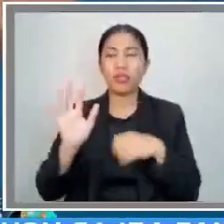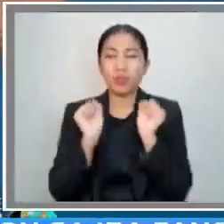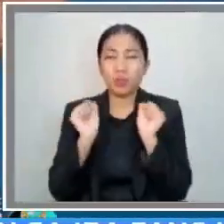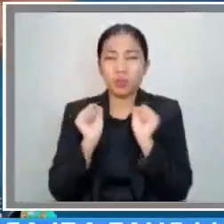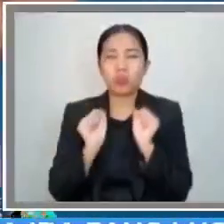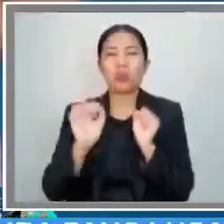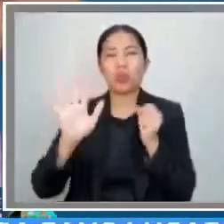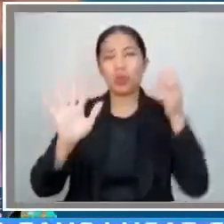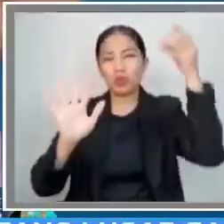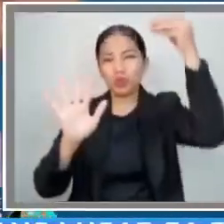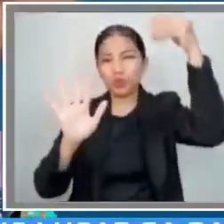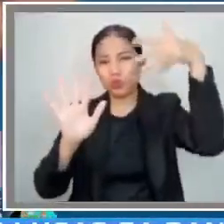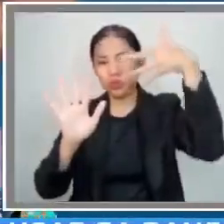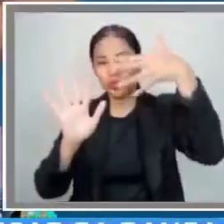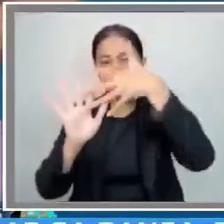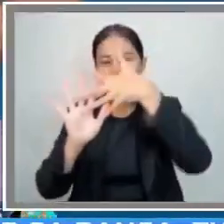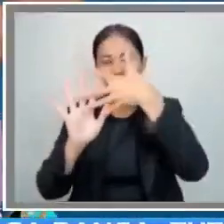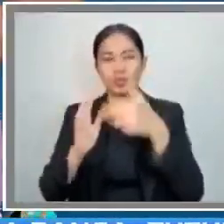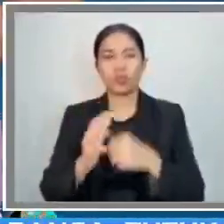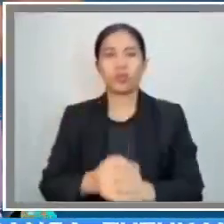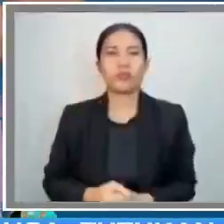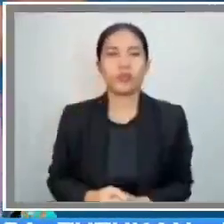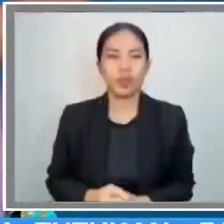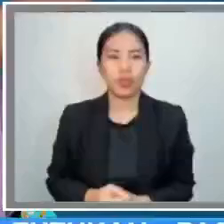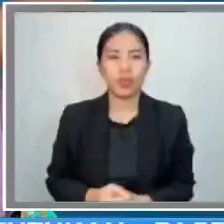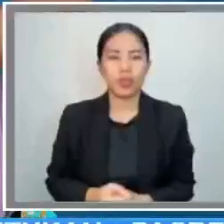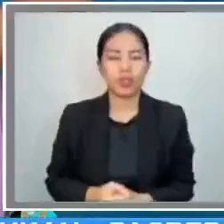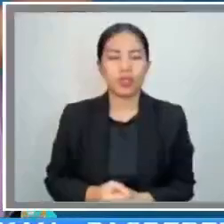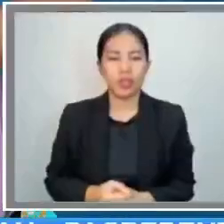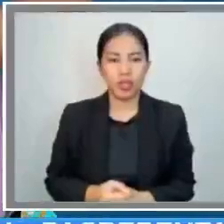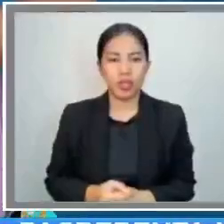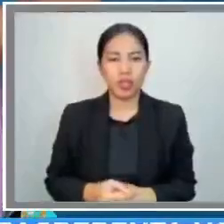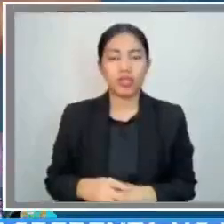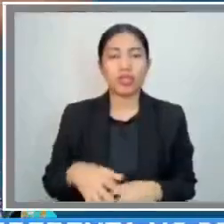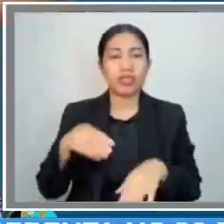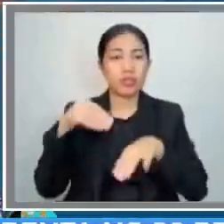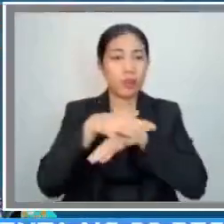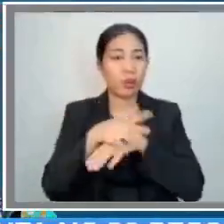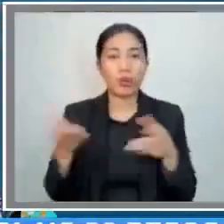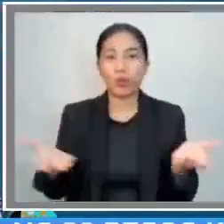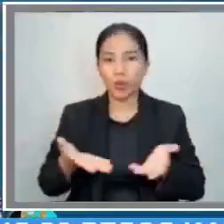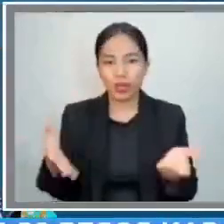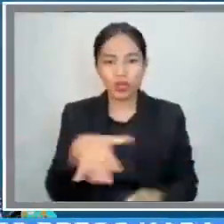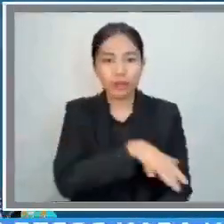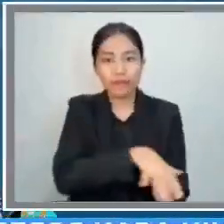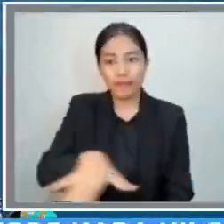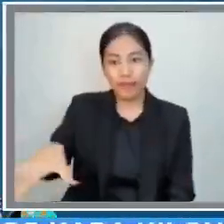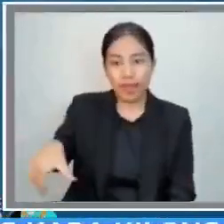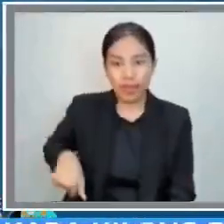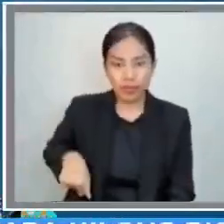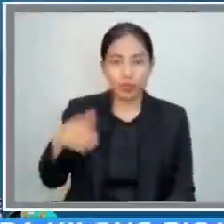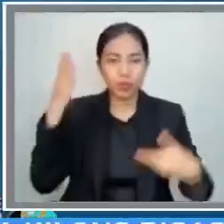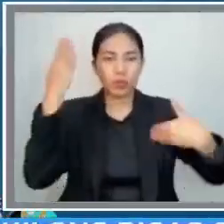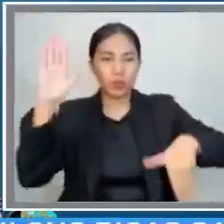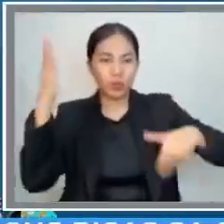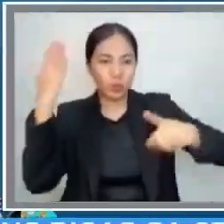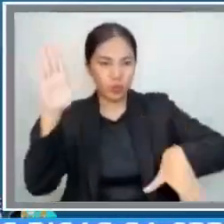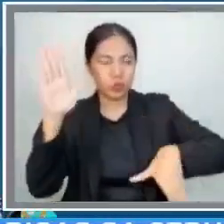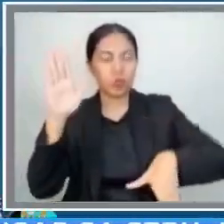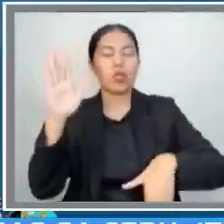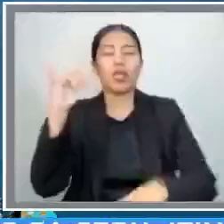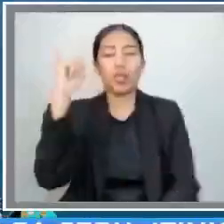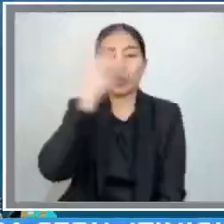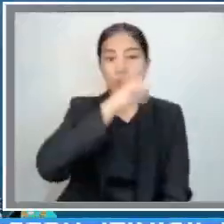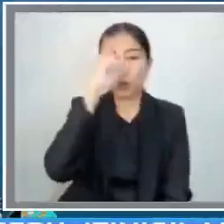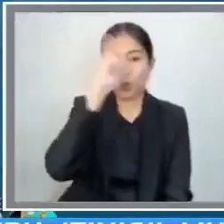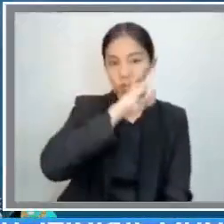PAGASA. Apektado rin ito ang nalalabing bahagi ng Cagayan Valley, Cordillera at Ilocos Region. Habang easterlies naman at